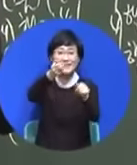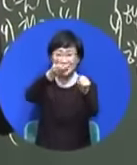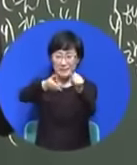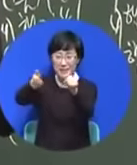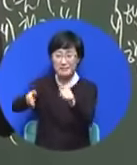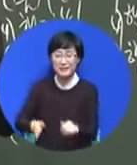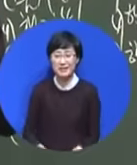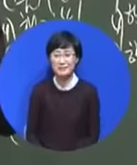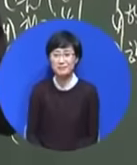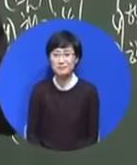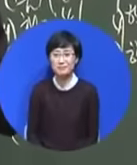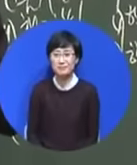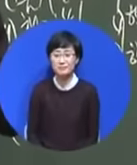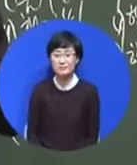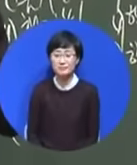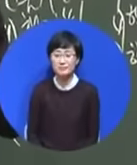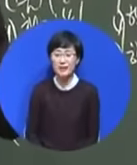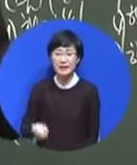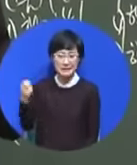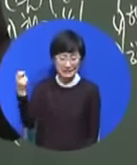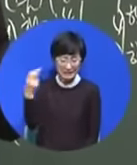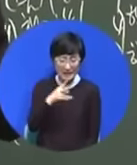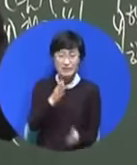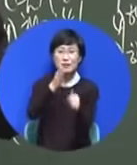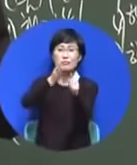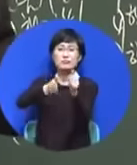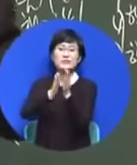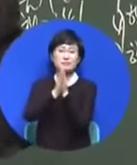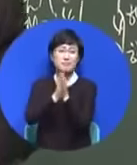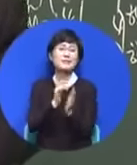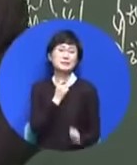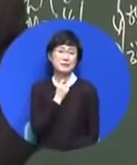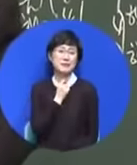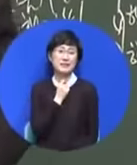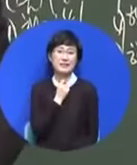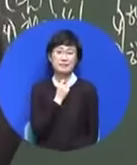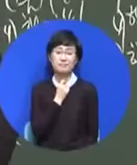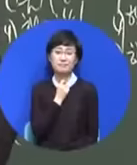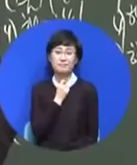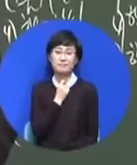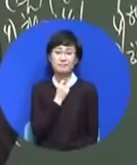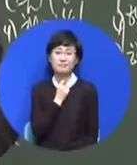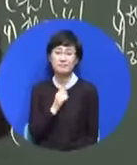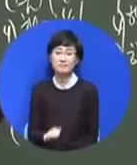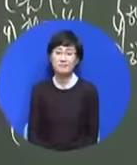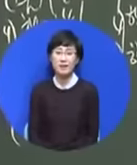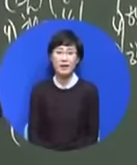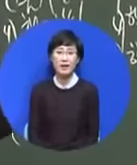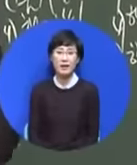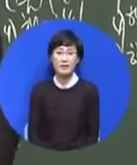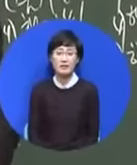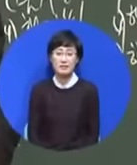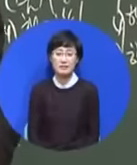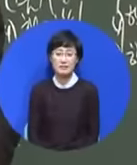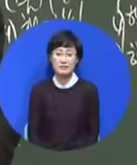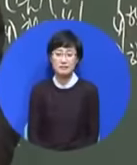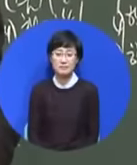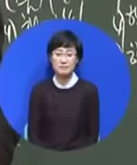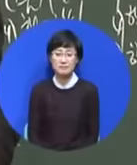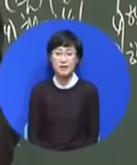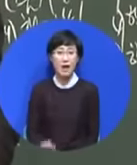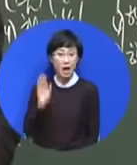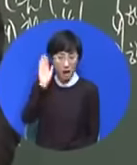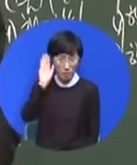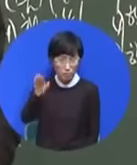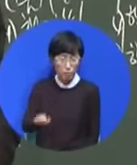바랍니다 어 다시 얘기합니다 앞으로 여러분과 또 지금 메